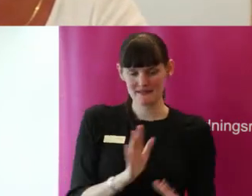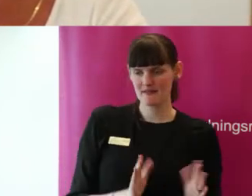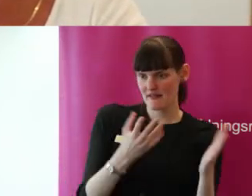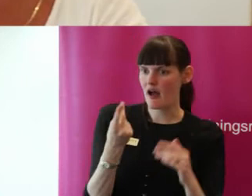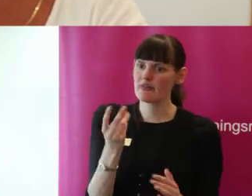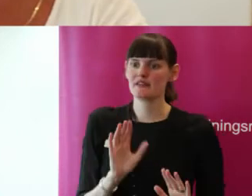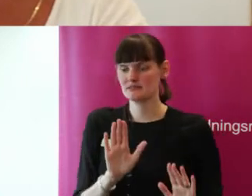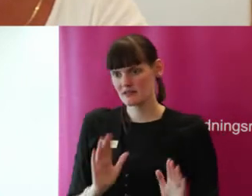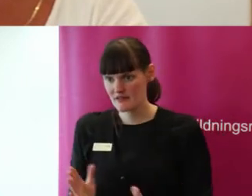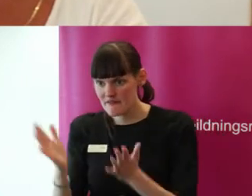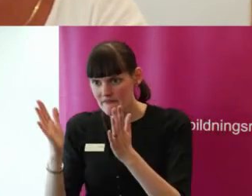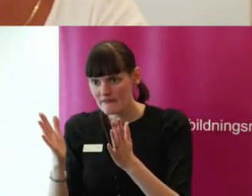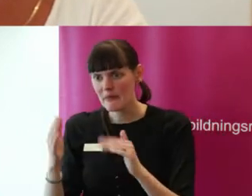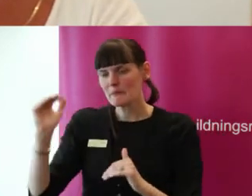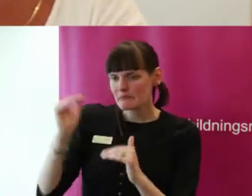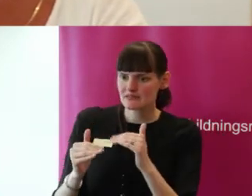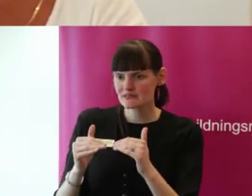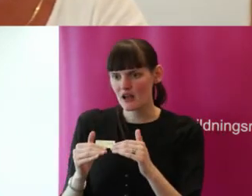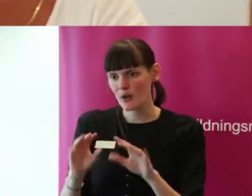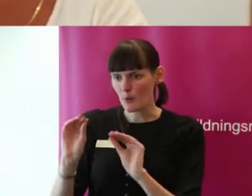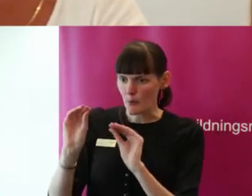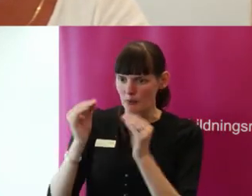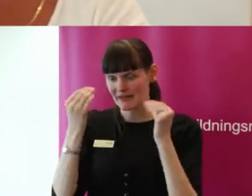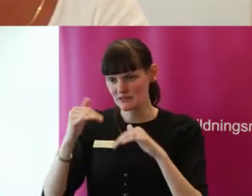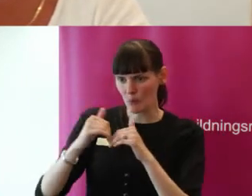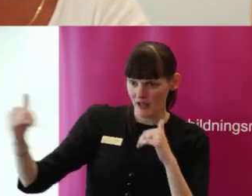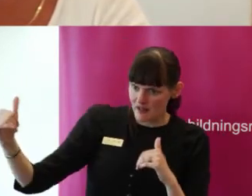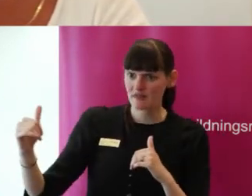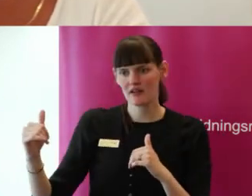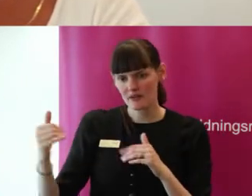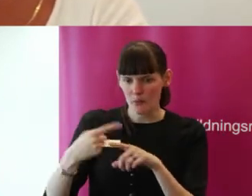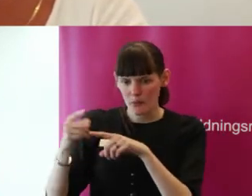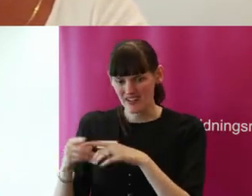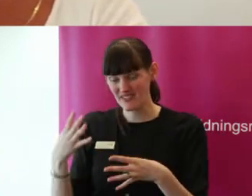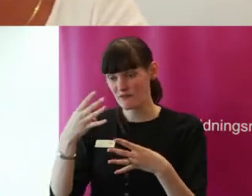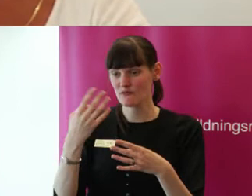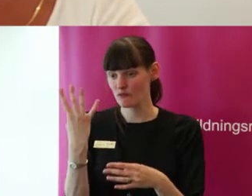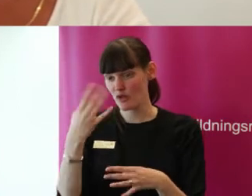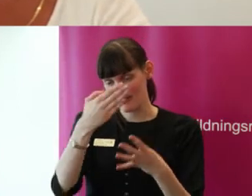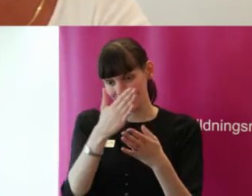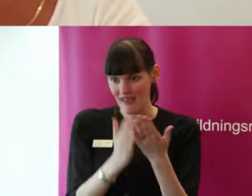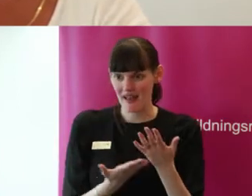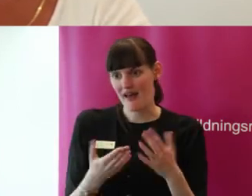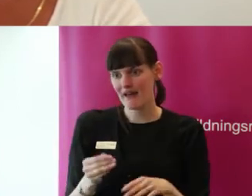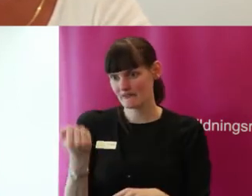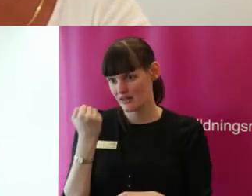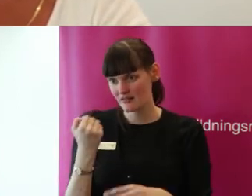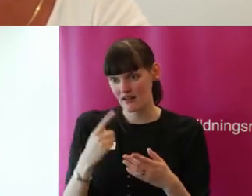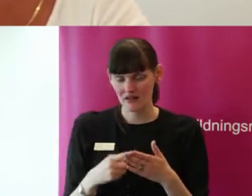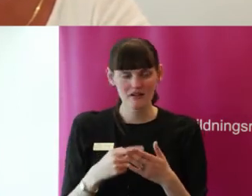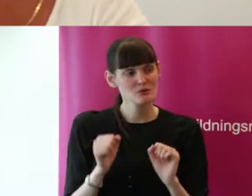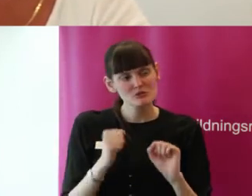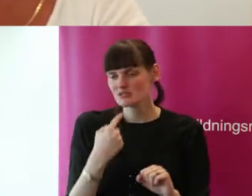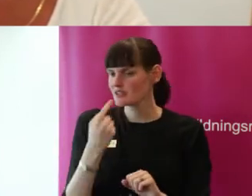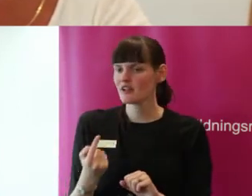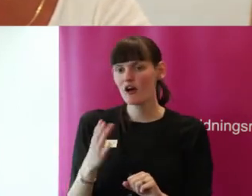och minska utbildningsklyftor och bli aktiva i kultur, så är det ju ändå de 4 delarna som är väsentliga. Och det måste man väl säga, med all